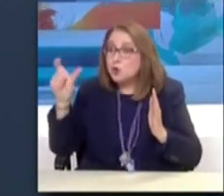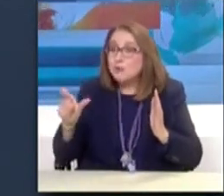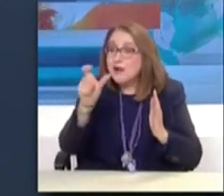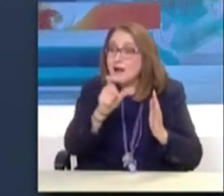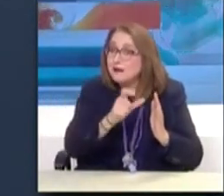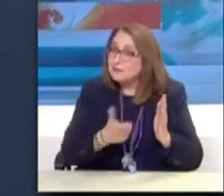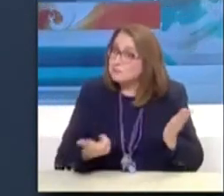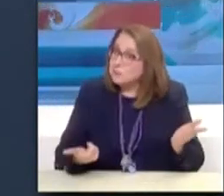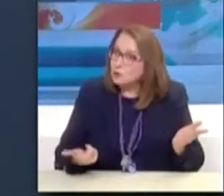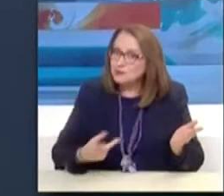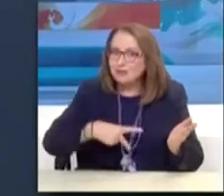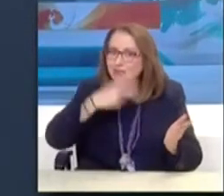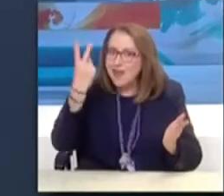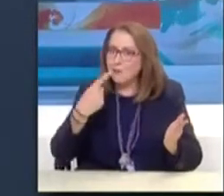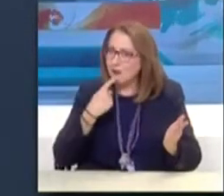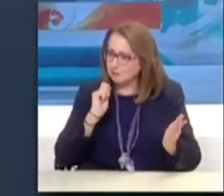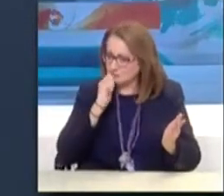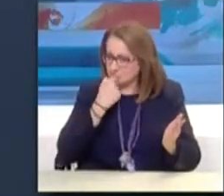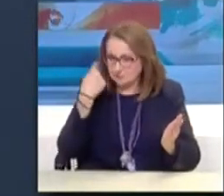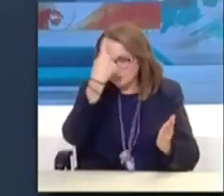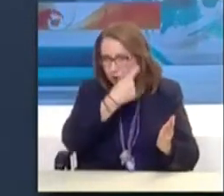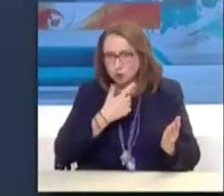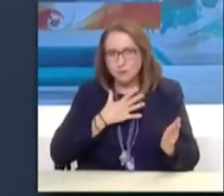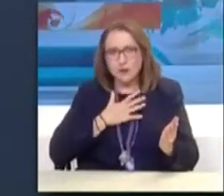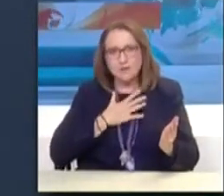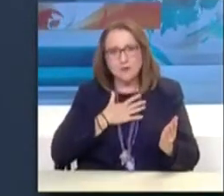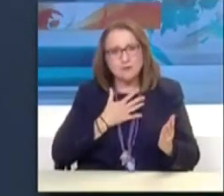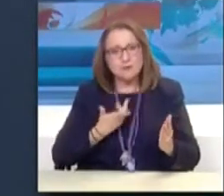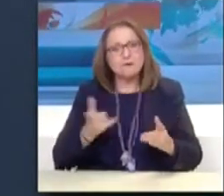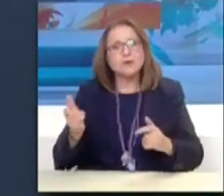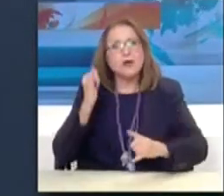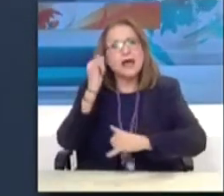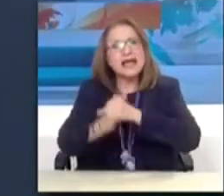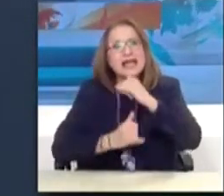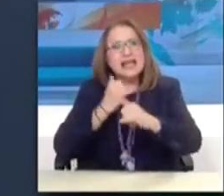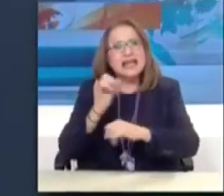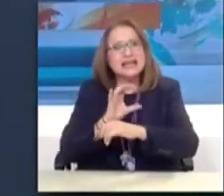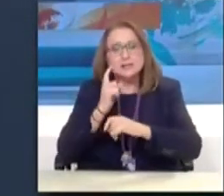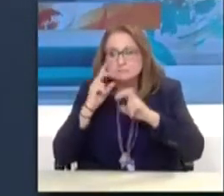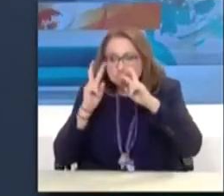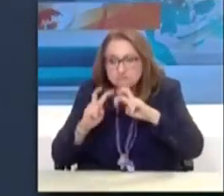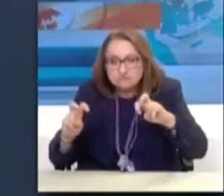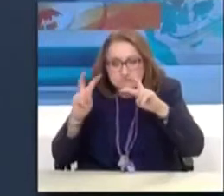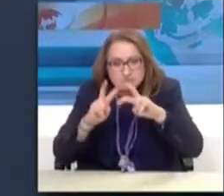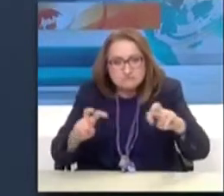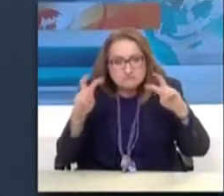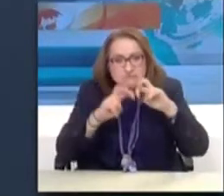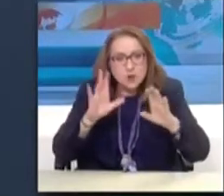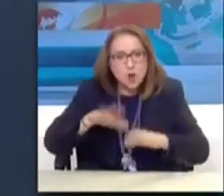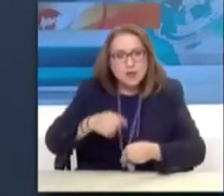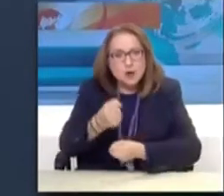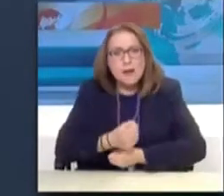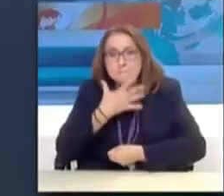ακατάφορες περιπτώσεις παραβίασης των ανθρωπίνων δεδομένων λόγω ηλεκτρονικών εφαρμογών παρακολούθησης δραστηριότητας των πολιτών στη Νότια